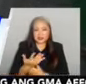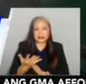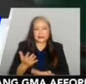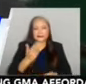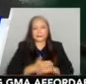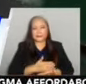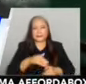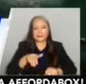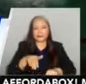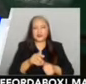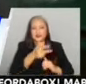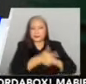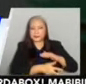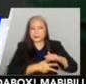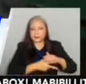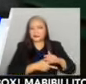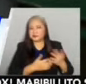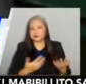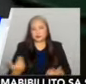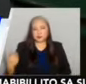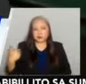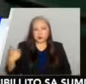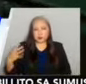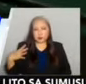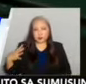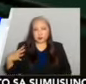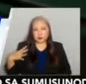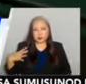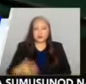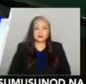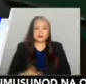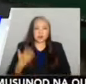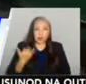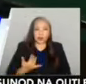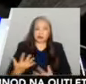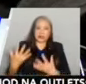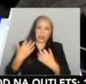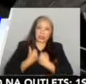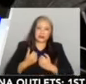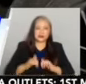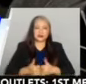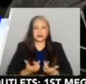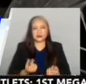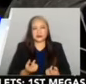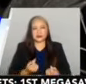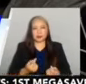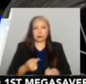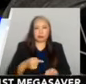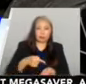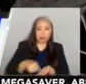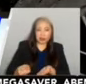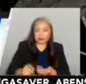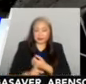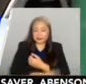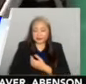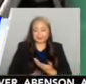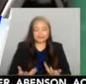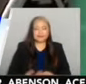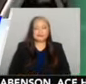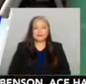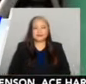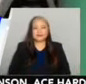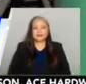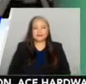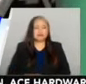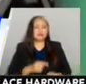muna. Para kasi pag nahuli kami, ano naman ang pagtutubos namin. Sabi ng mga driver, maging sila naghihintay ng